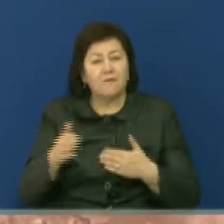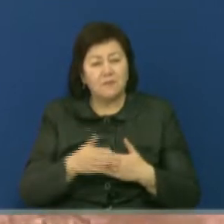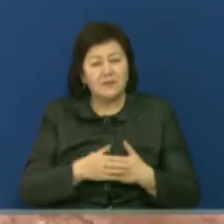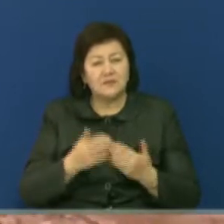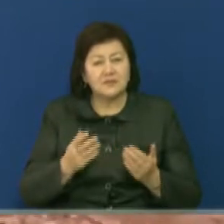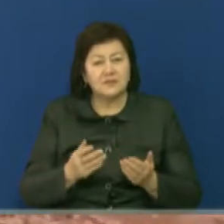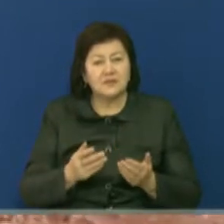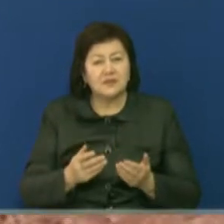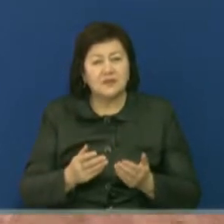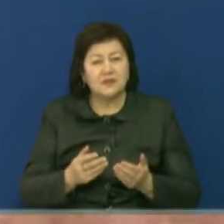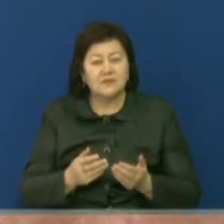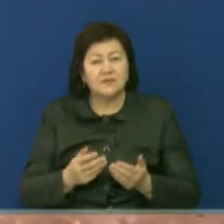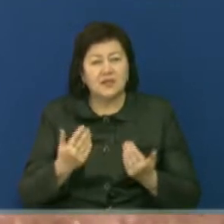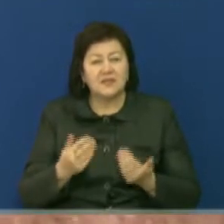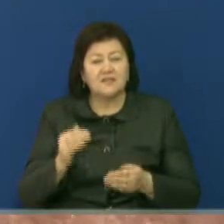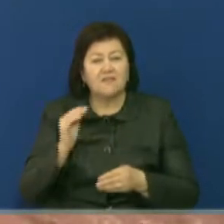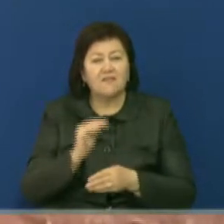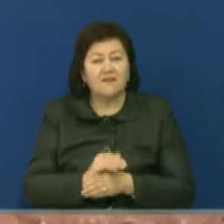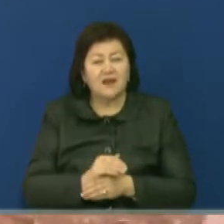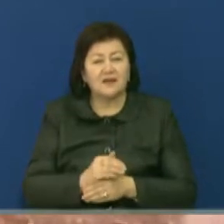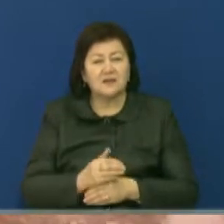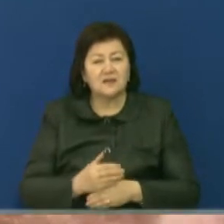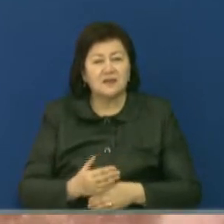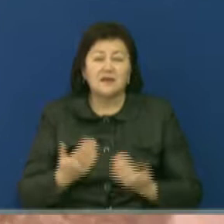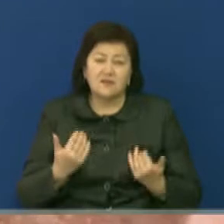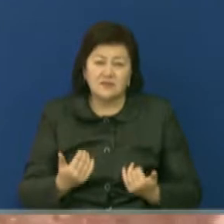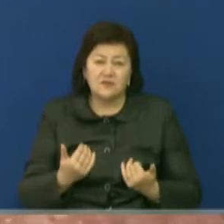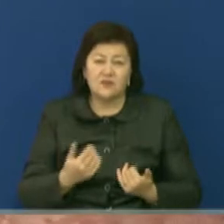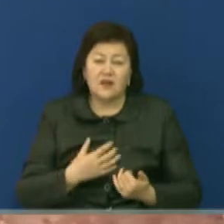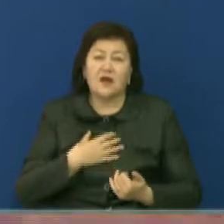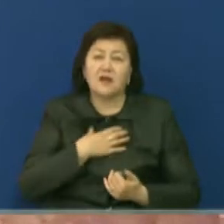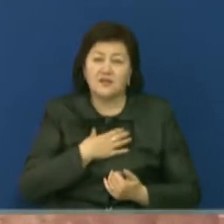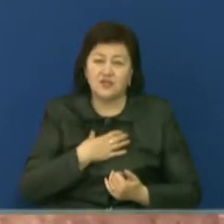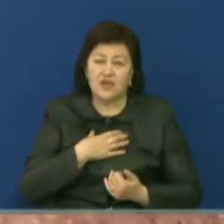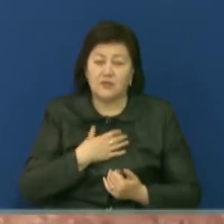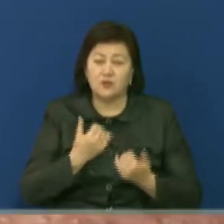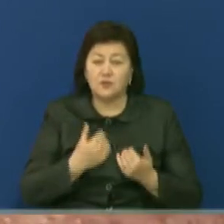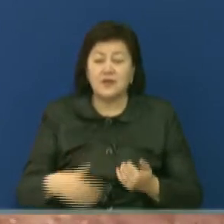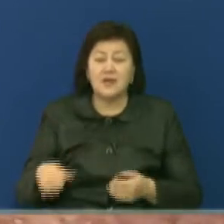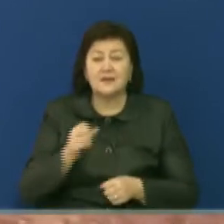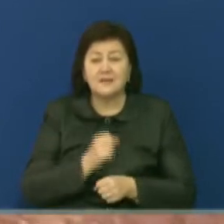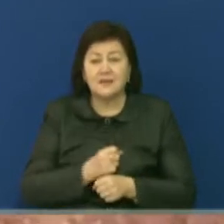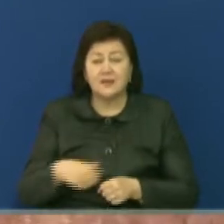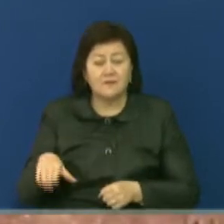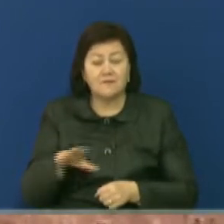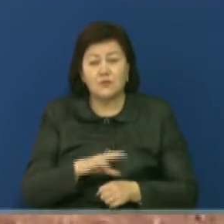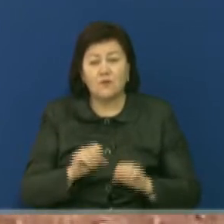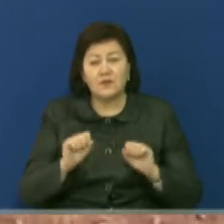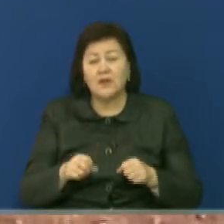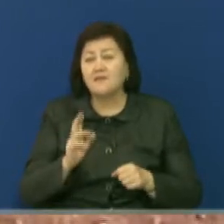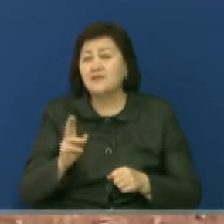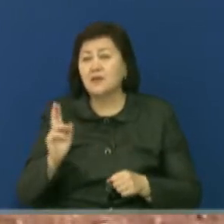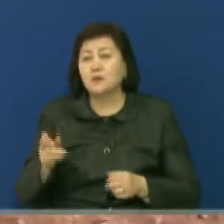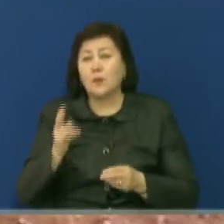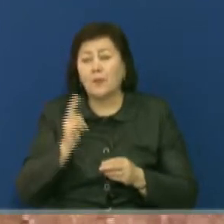пострадал, безусловно, этот факт вызывает мое огромное огорчение и сожаление, но мы сделаем все возможное. Все, кто потерял